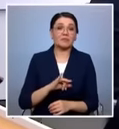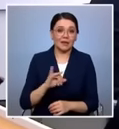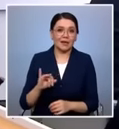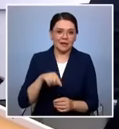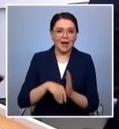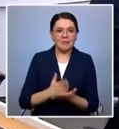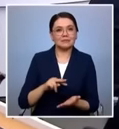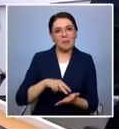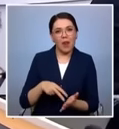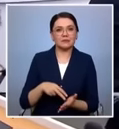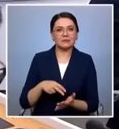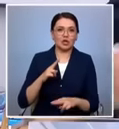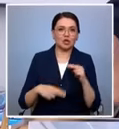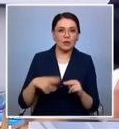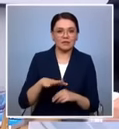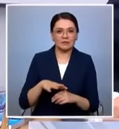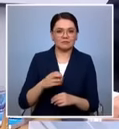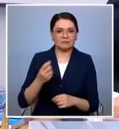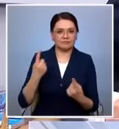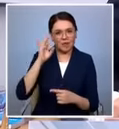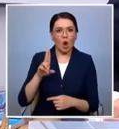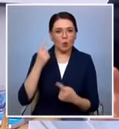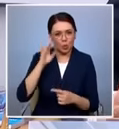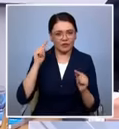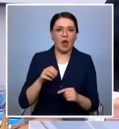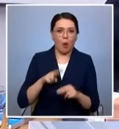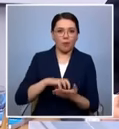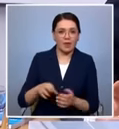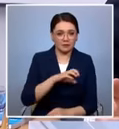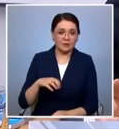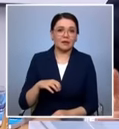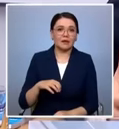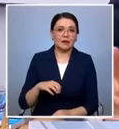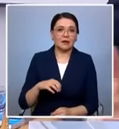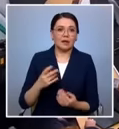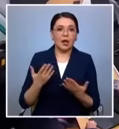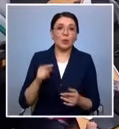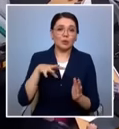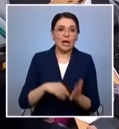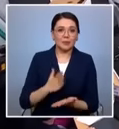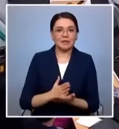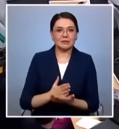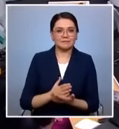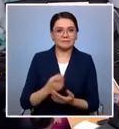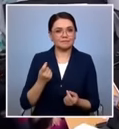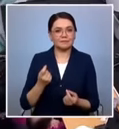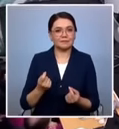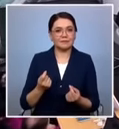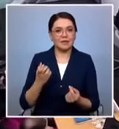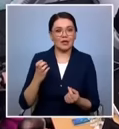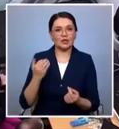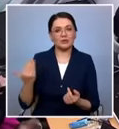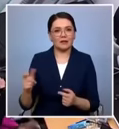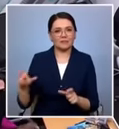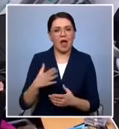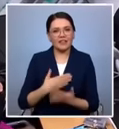это время у нас будут проходить выборы главы региона, да? Ну, как-то это еще совершенно дико. То есть, ну, в конце концов,